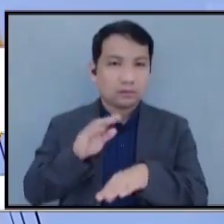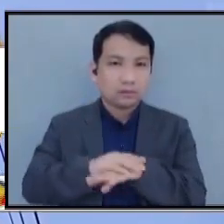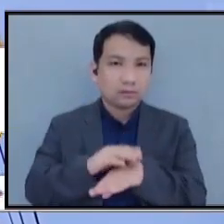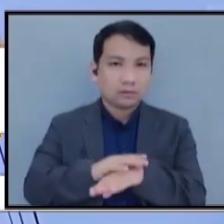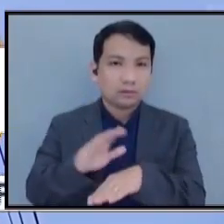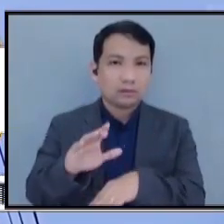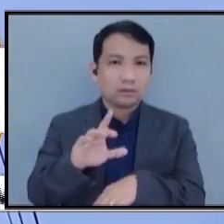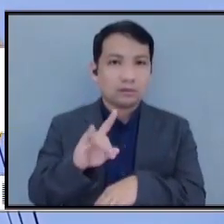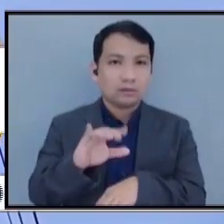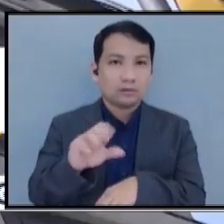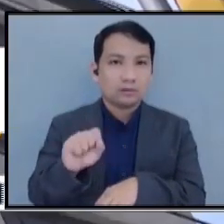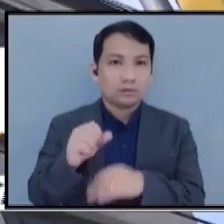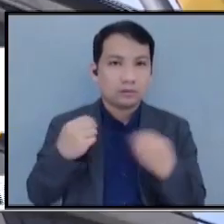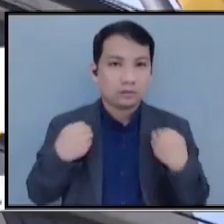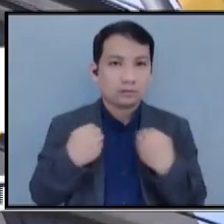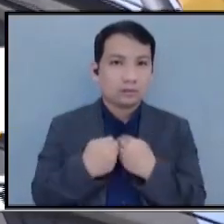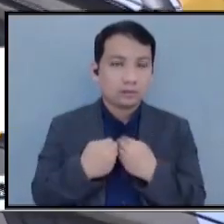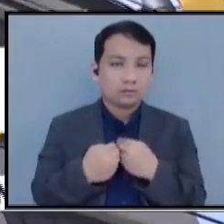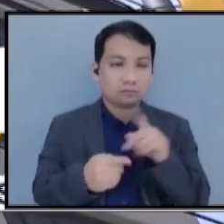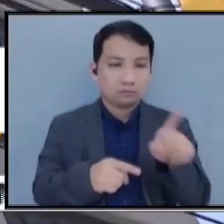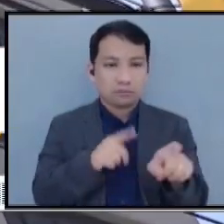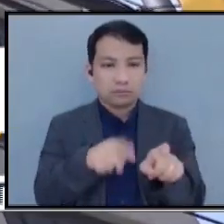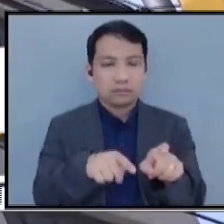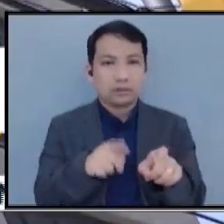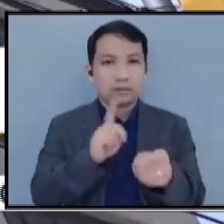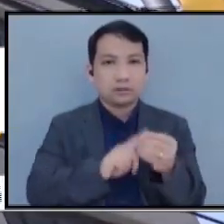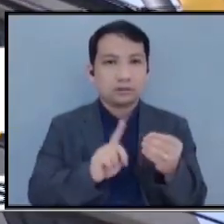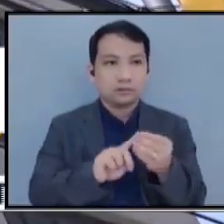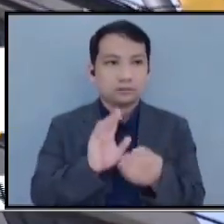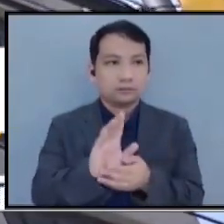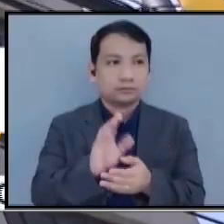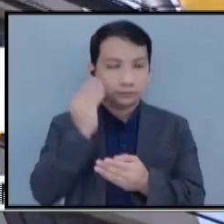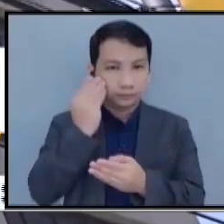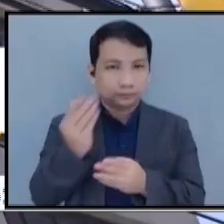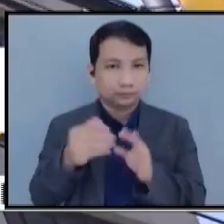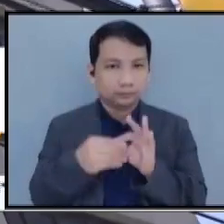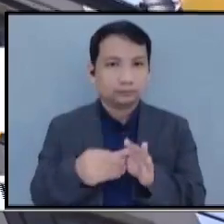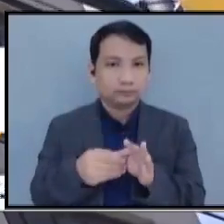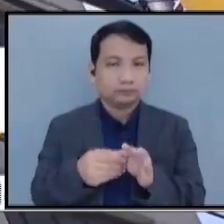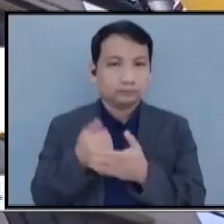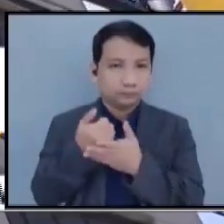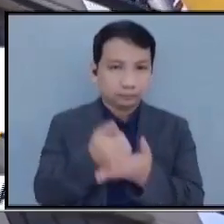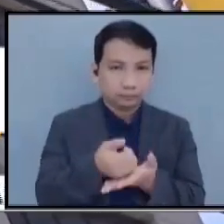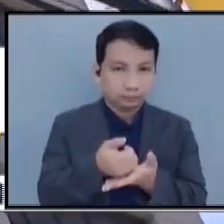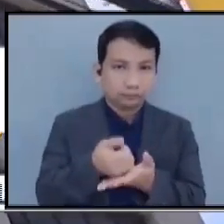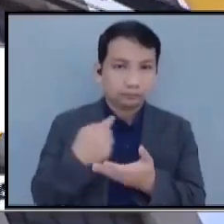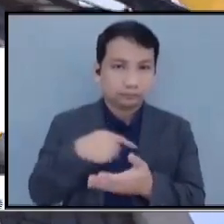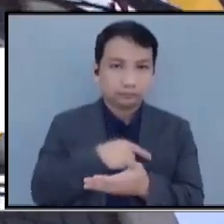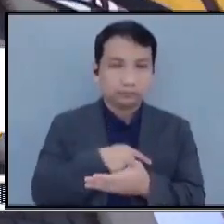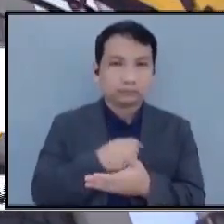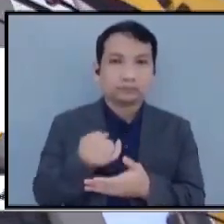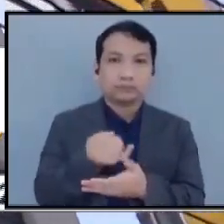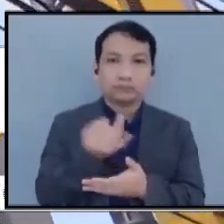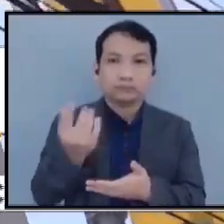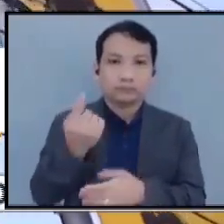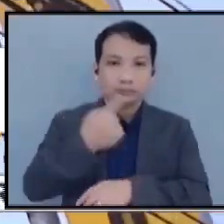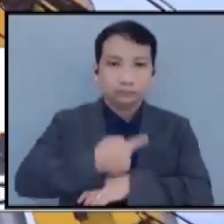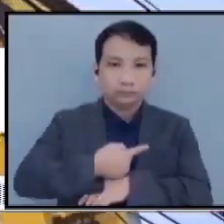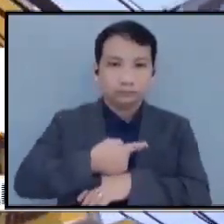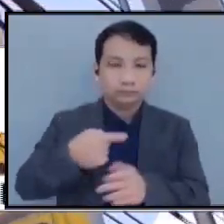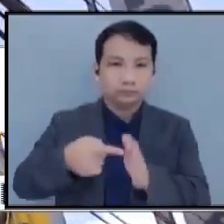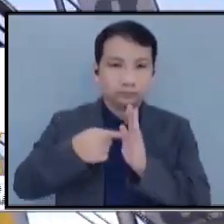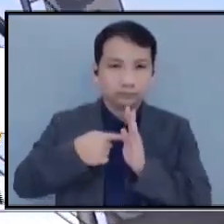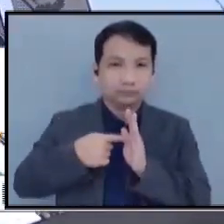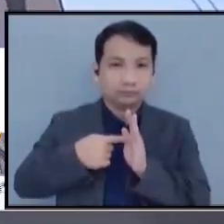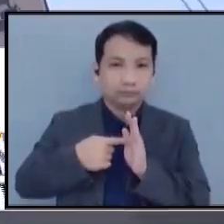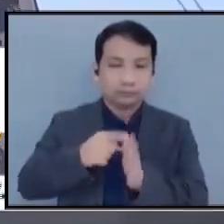miyembro na tanungin ang Agent para sa mga katanungan na kanilang ipinadala at ang petsa kung kailan sila nag-request upang matiyak na